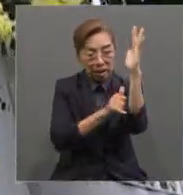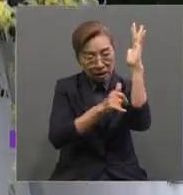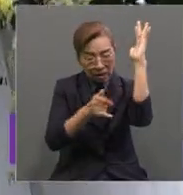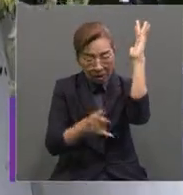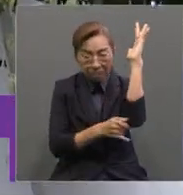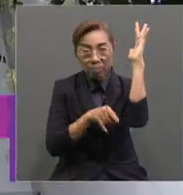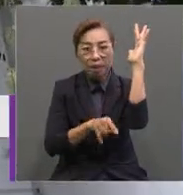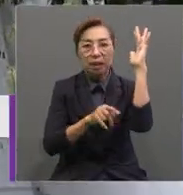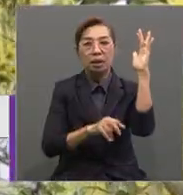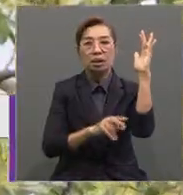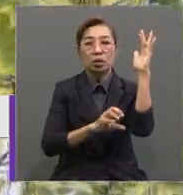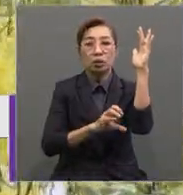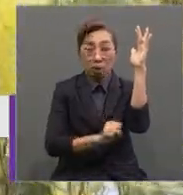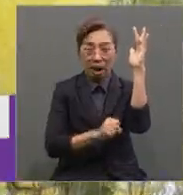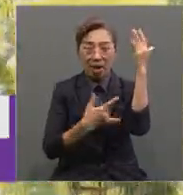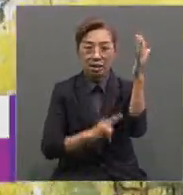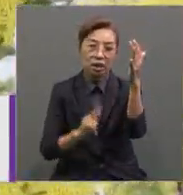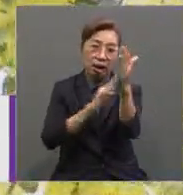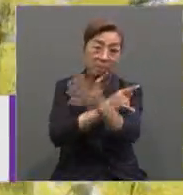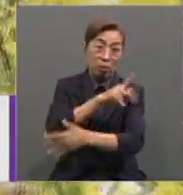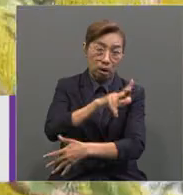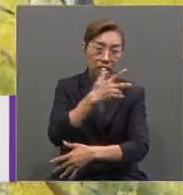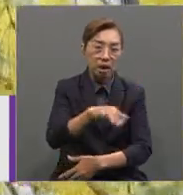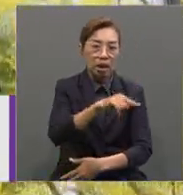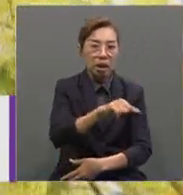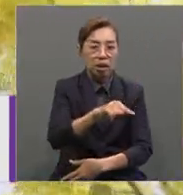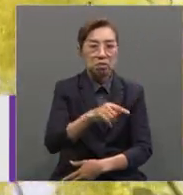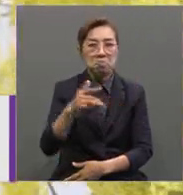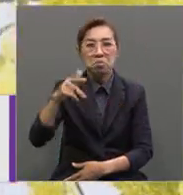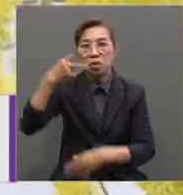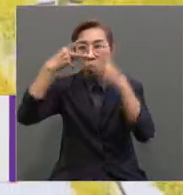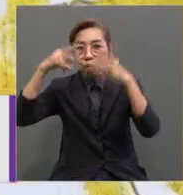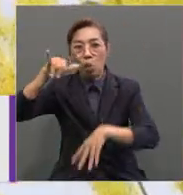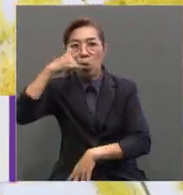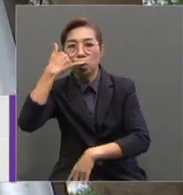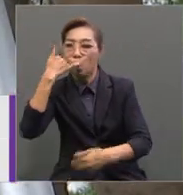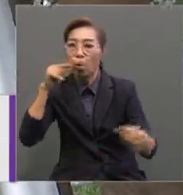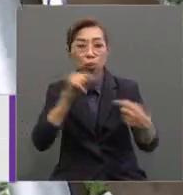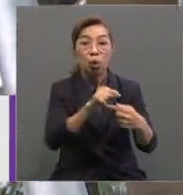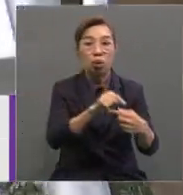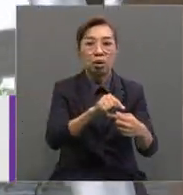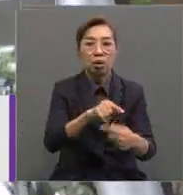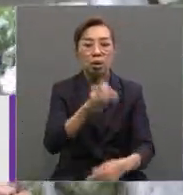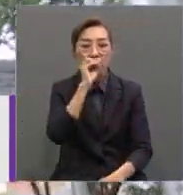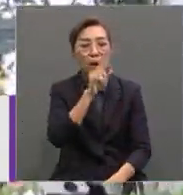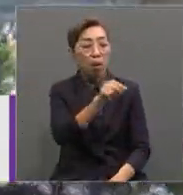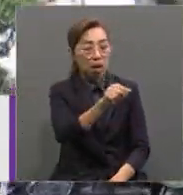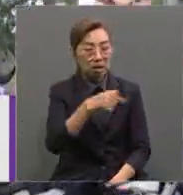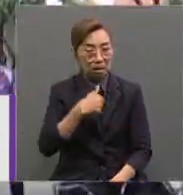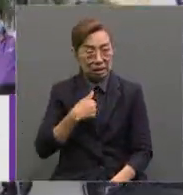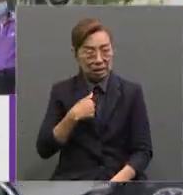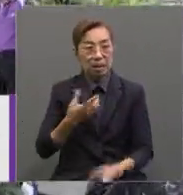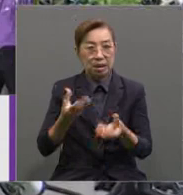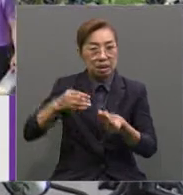จากที่เดินทางกลับในพื้นที่ภูเก็ตปรากฏว่าค่ะมีมิจฉาชีพโทรหาผู้เสียหายค่ะโดยอ้างบอกว่าติดต่อจาก